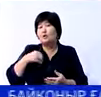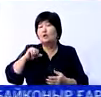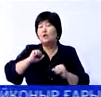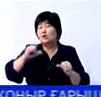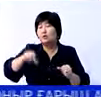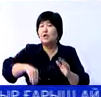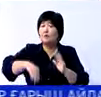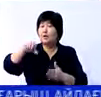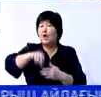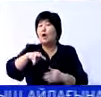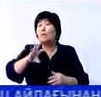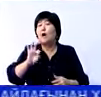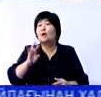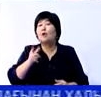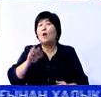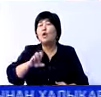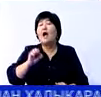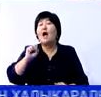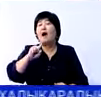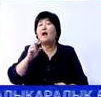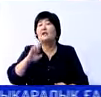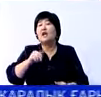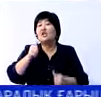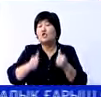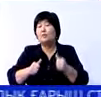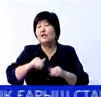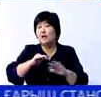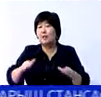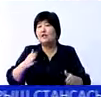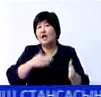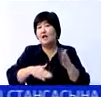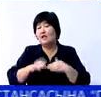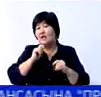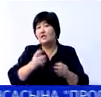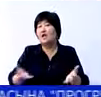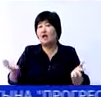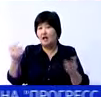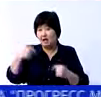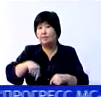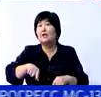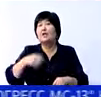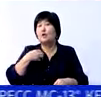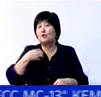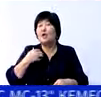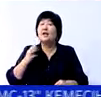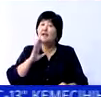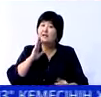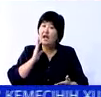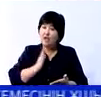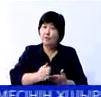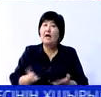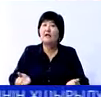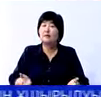Кеше Монголияға барып, Азия чемпионатынан балдарымыз резерв болып келді Қызылорда облысынан. Қыздар бар, неліп